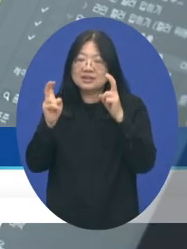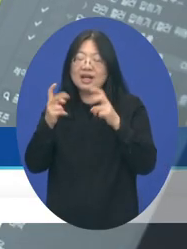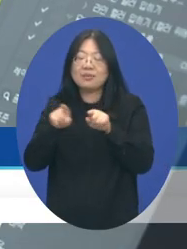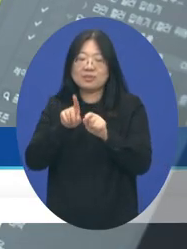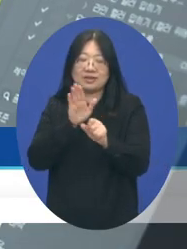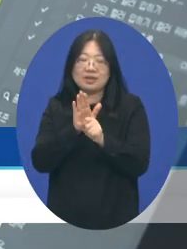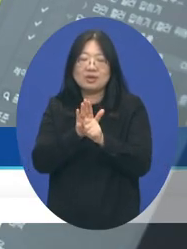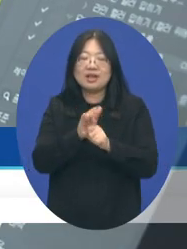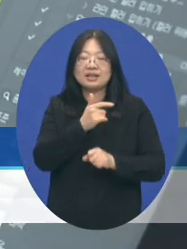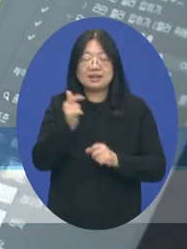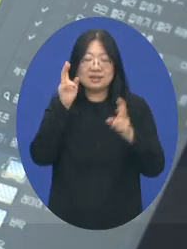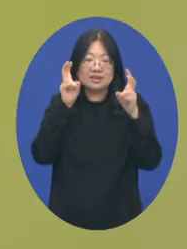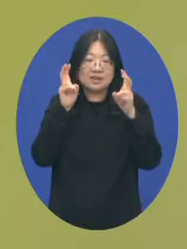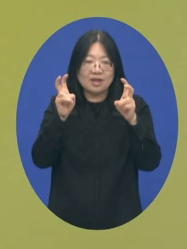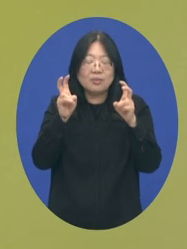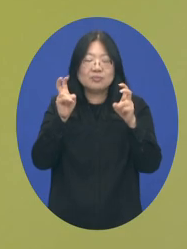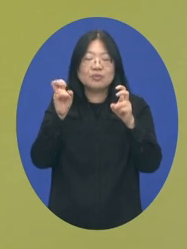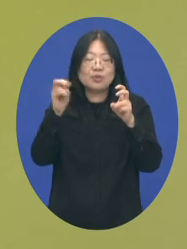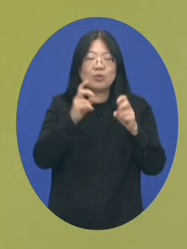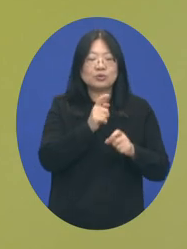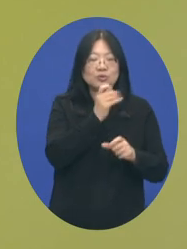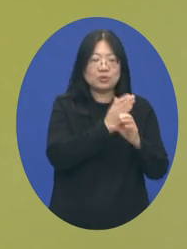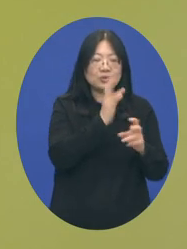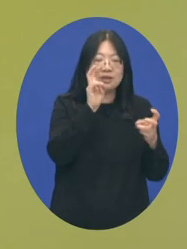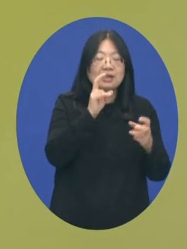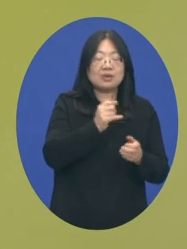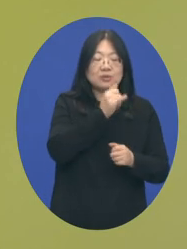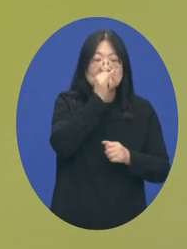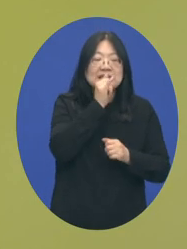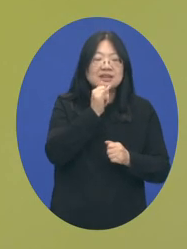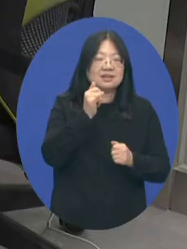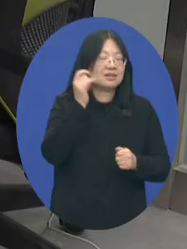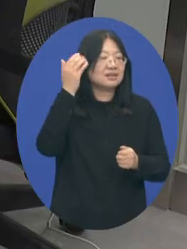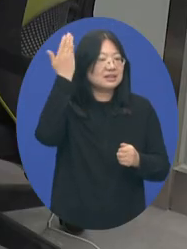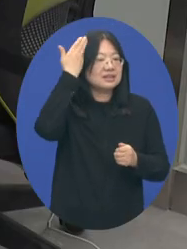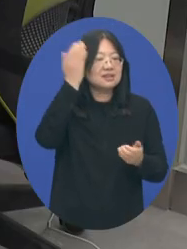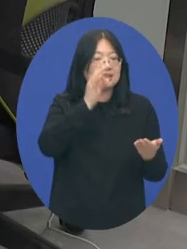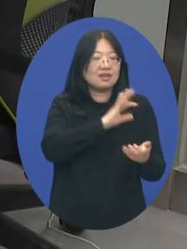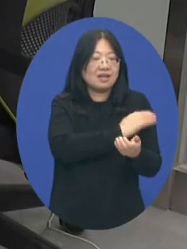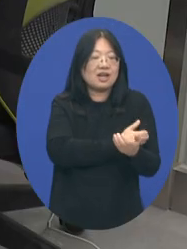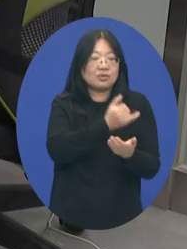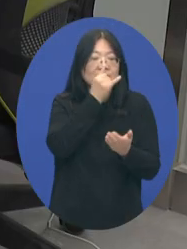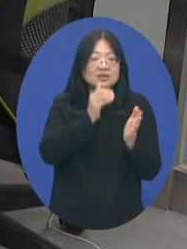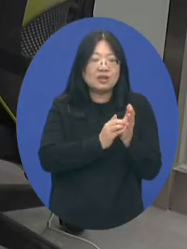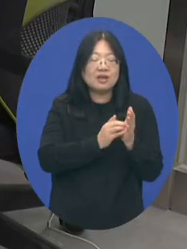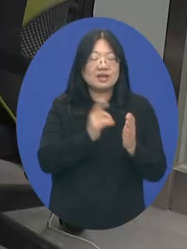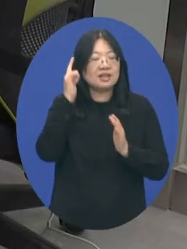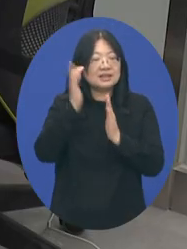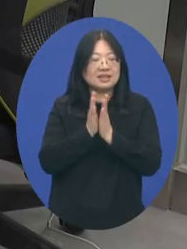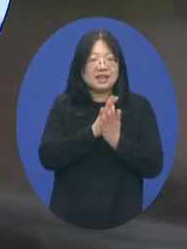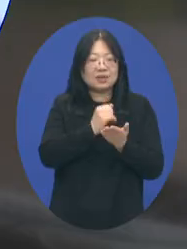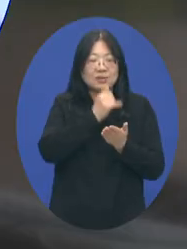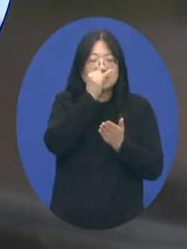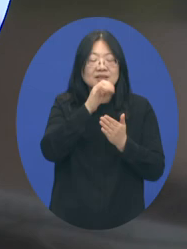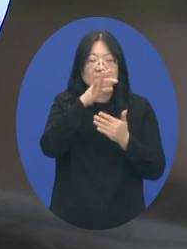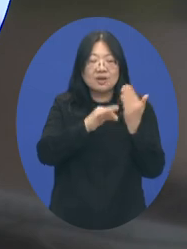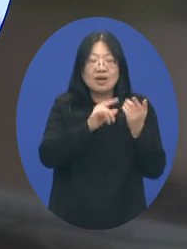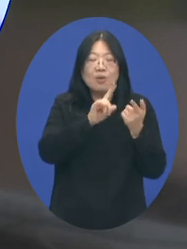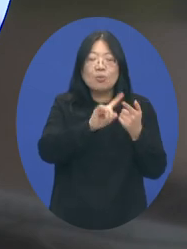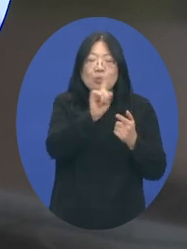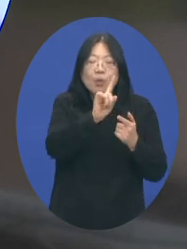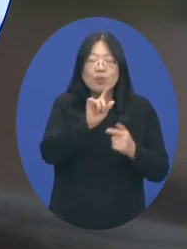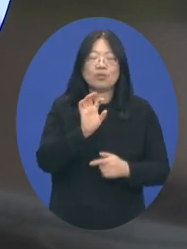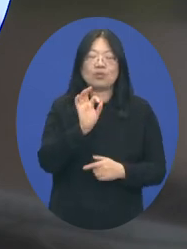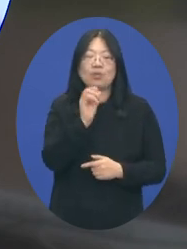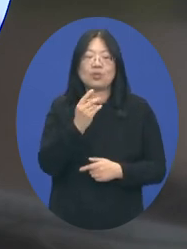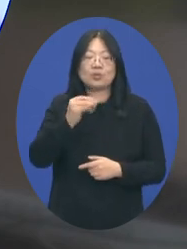중소기업이 자체 보유한 지식재산권을 활용할 수 있도록 도왔습니다. 이곳은 자체 보유한 귀여운 고양이 캐릭터를 활용해 쉽게 오로라의